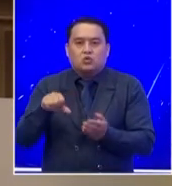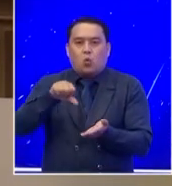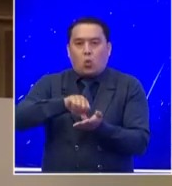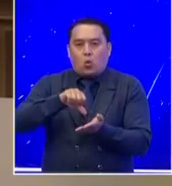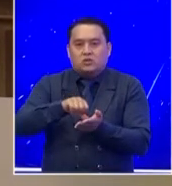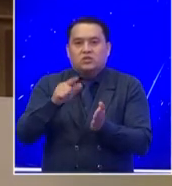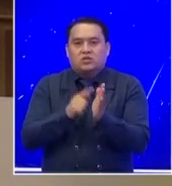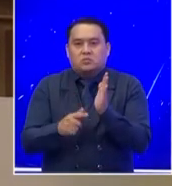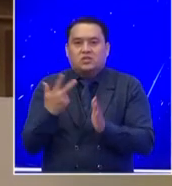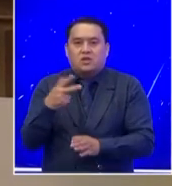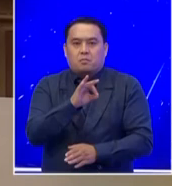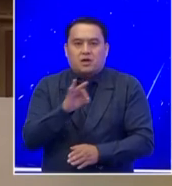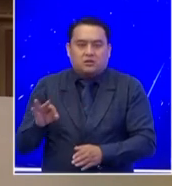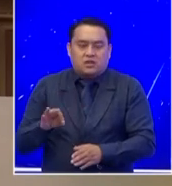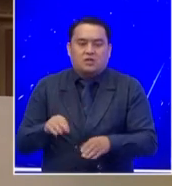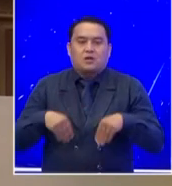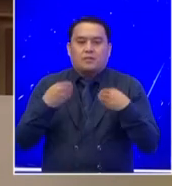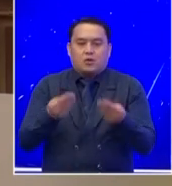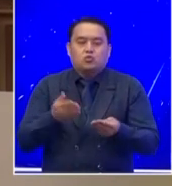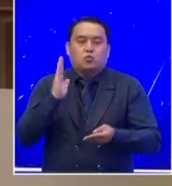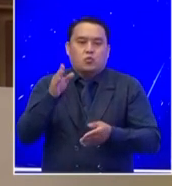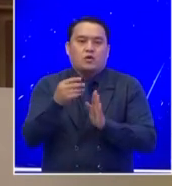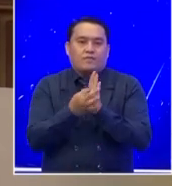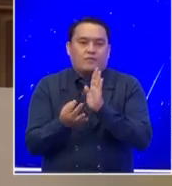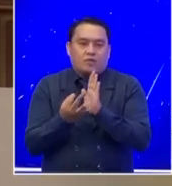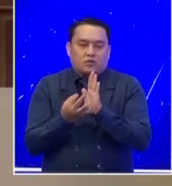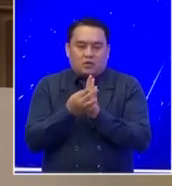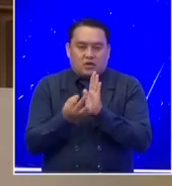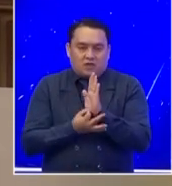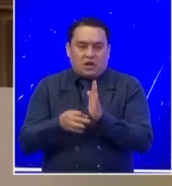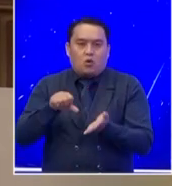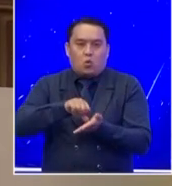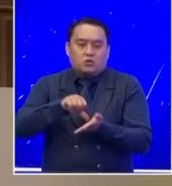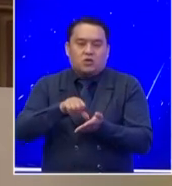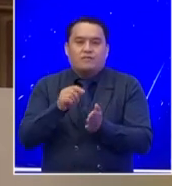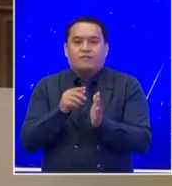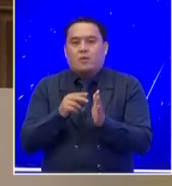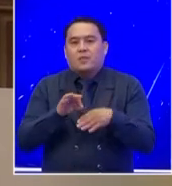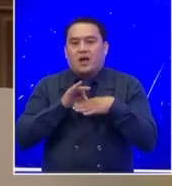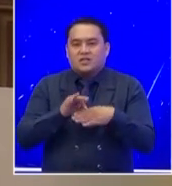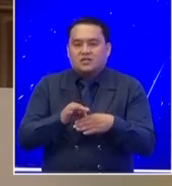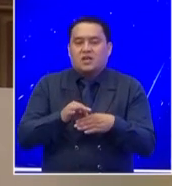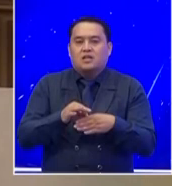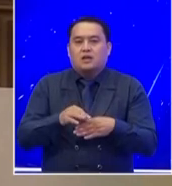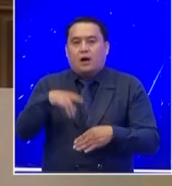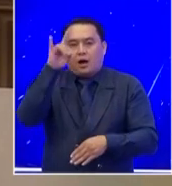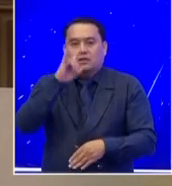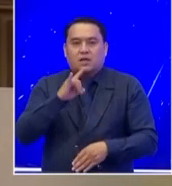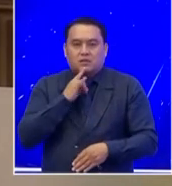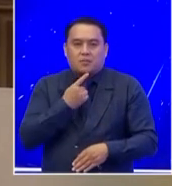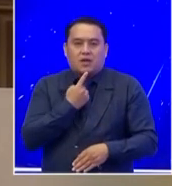есть 73%, намерены сдавать ЕНТ. 84% участников ЕНТ намерены пройти тестирование на казахском